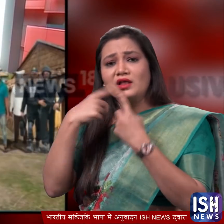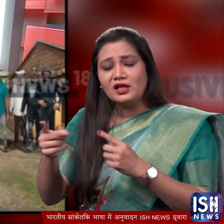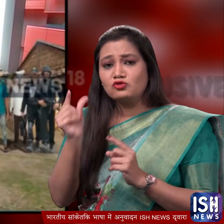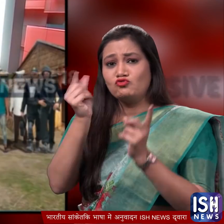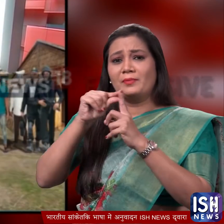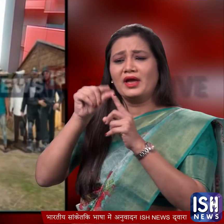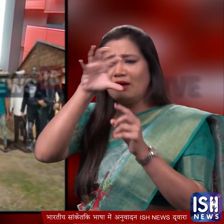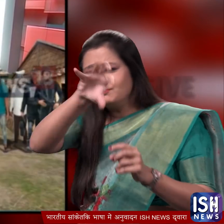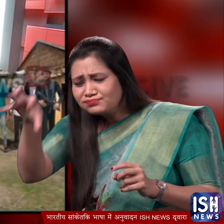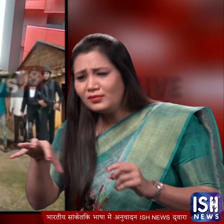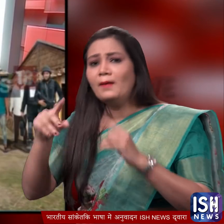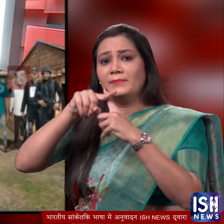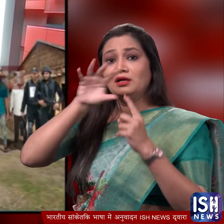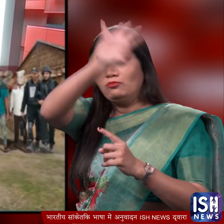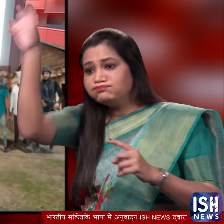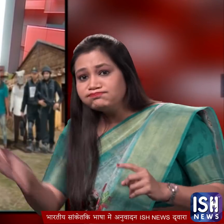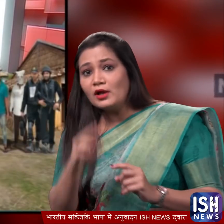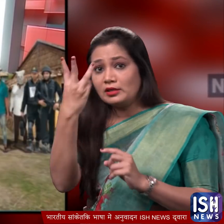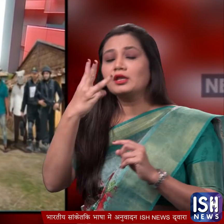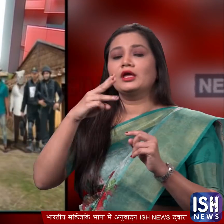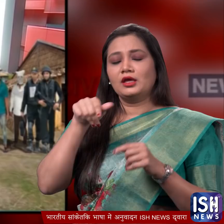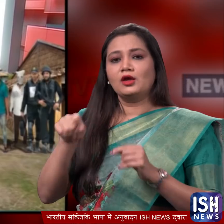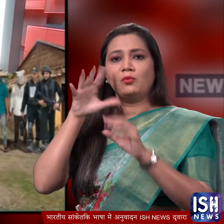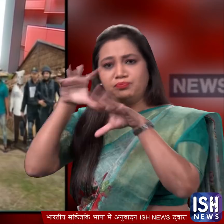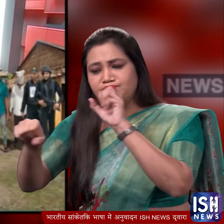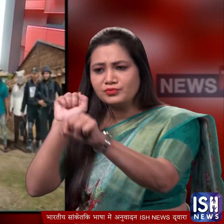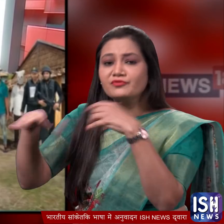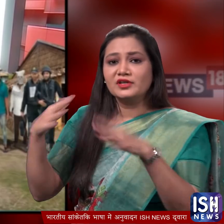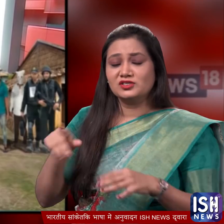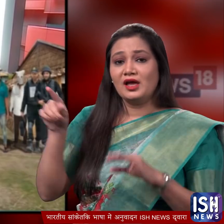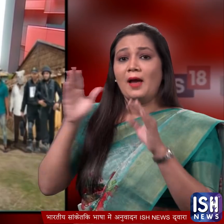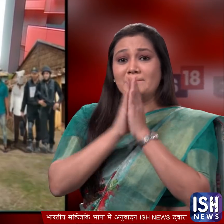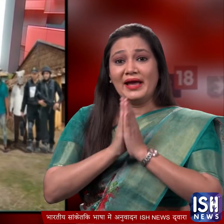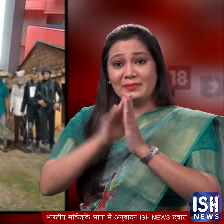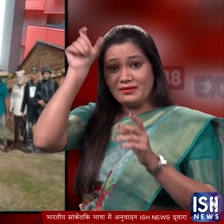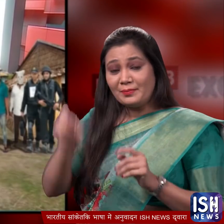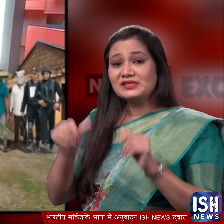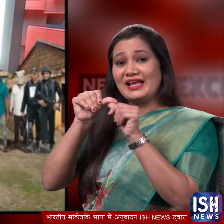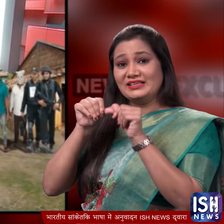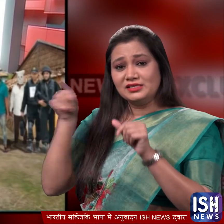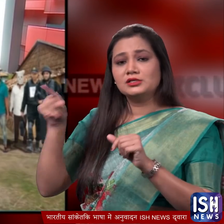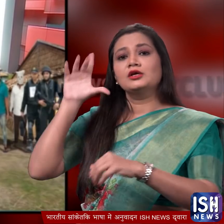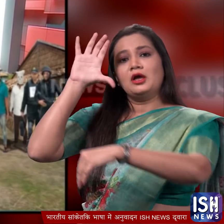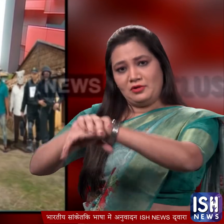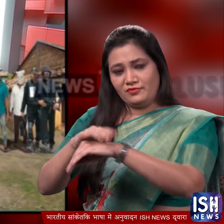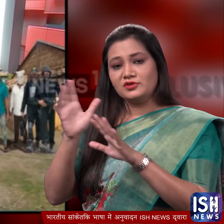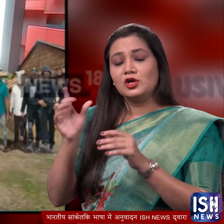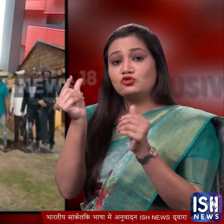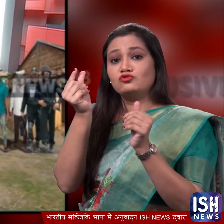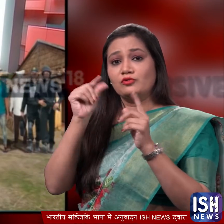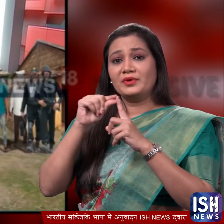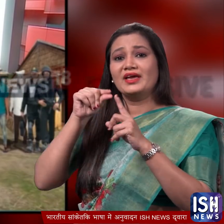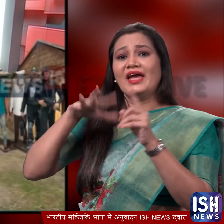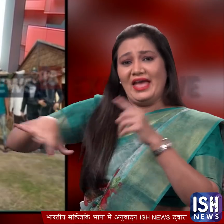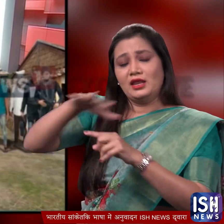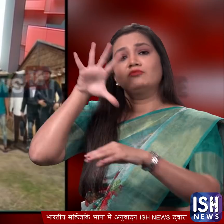इस मामले में यूपी के कुछ जिलों समेत 3 राज्यों में छापेमारी की और म्यांमार के रहने वाले अजीजुल हक नाम के एक आरोपी को